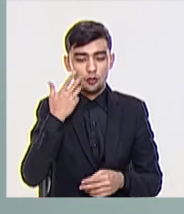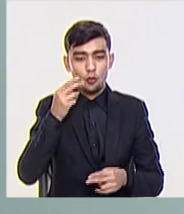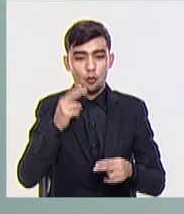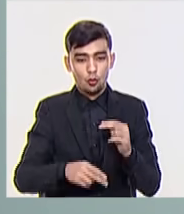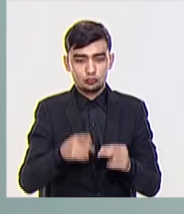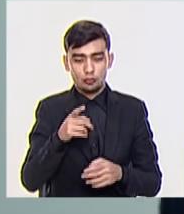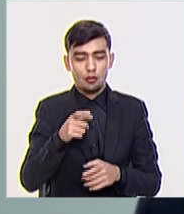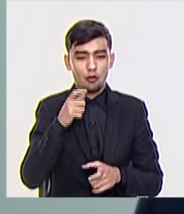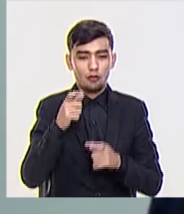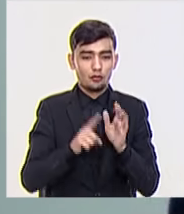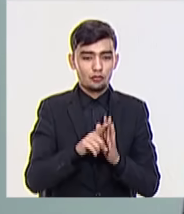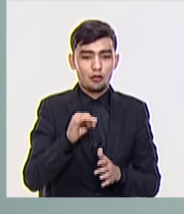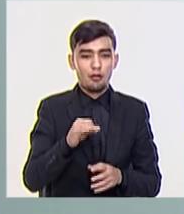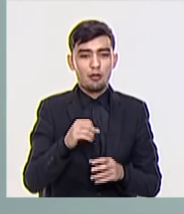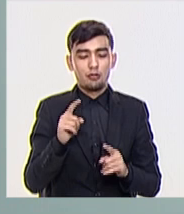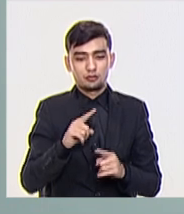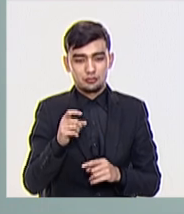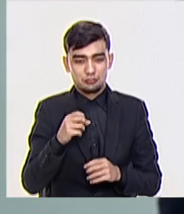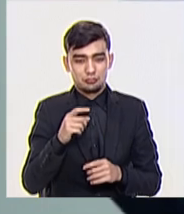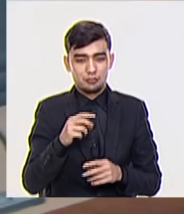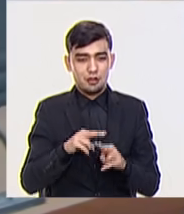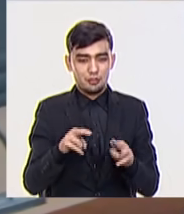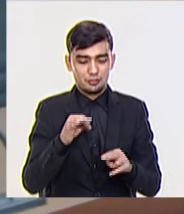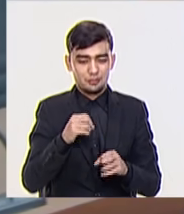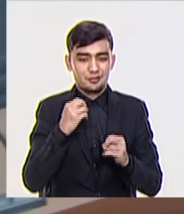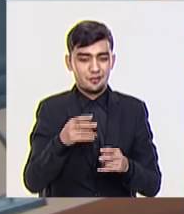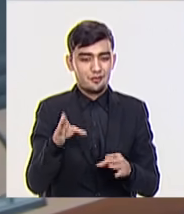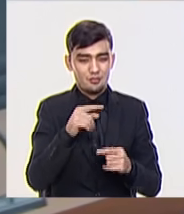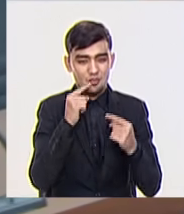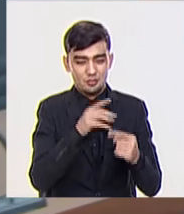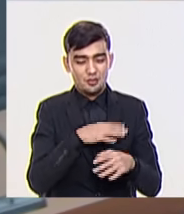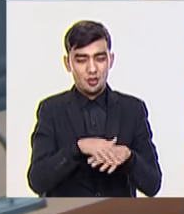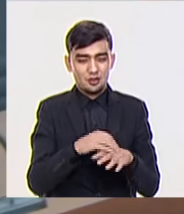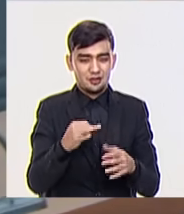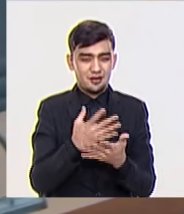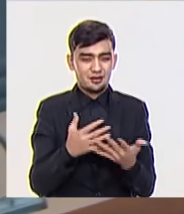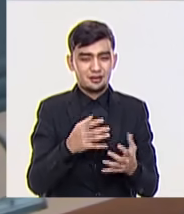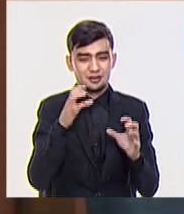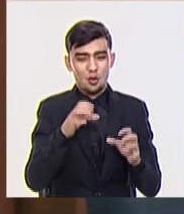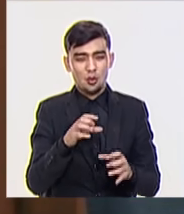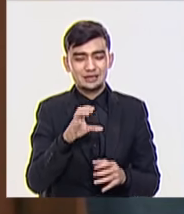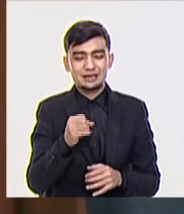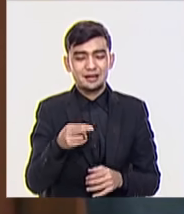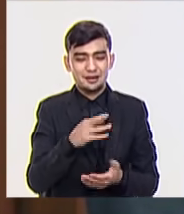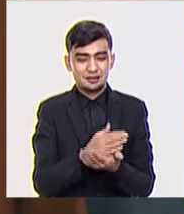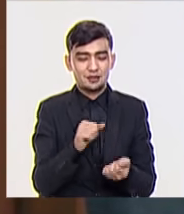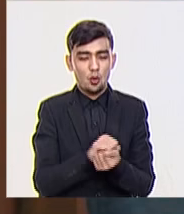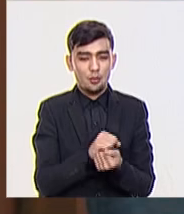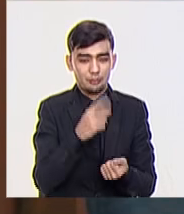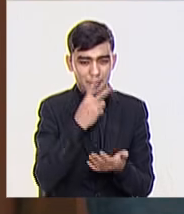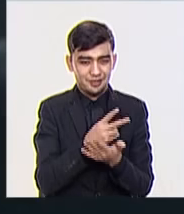барып шулайсыздар? Сіздер сонымен осылай екен ғой, сонда қалай? Қарсы болған халықтың айтпағы заңдағы баптар, құжатта